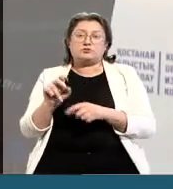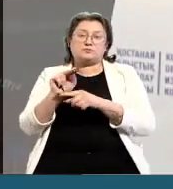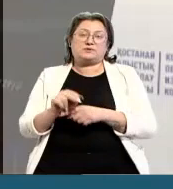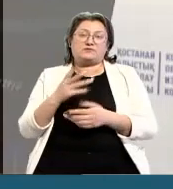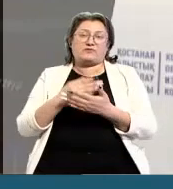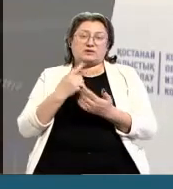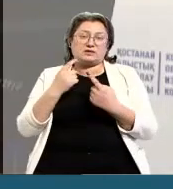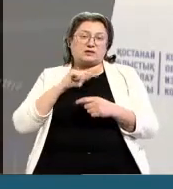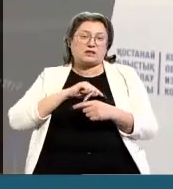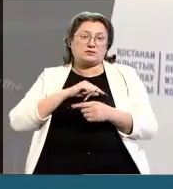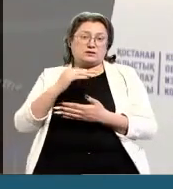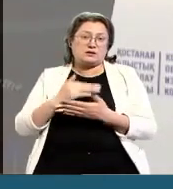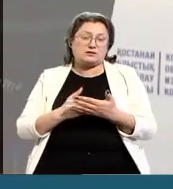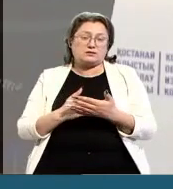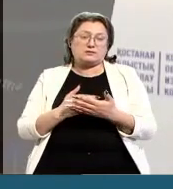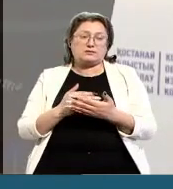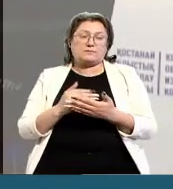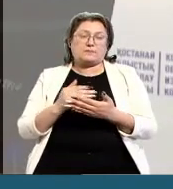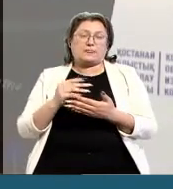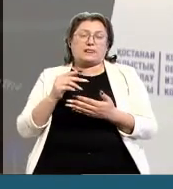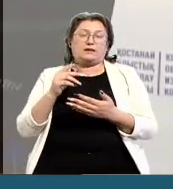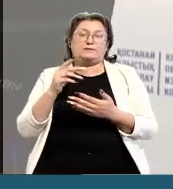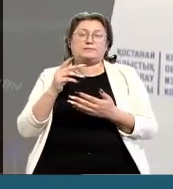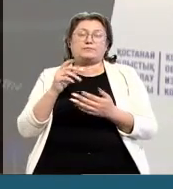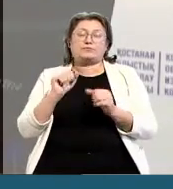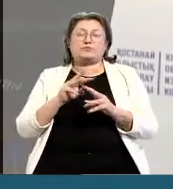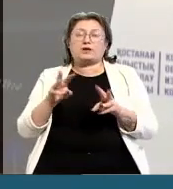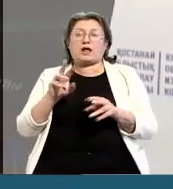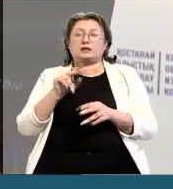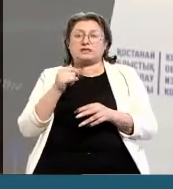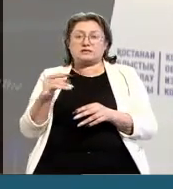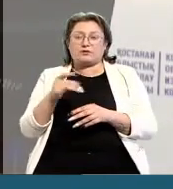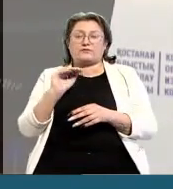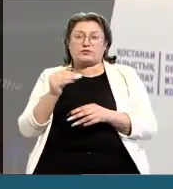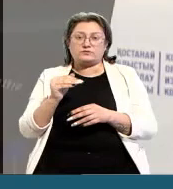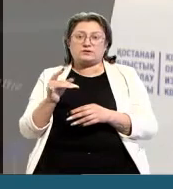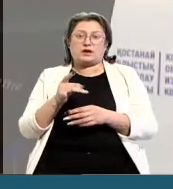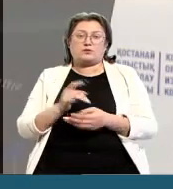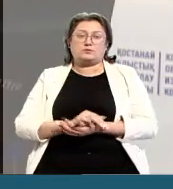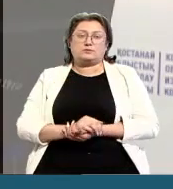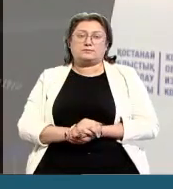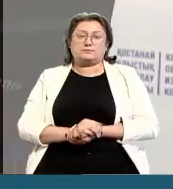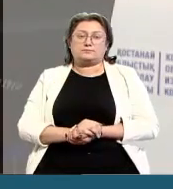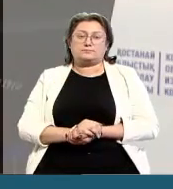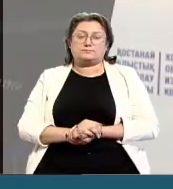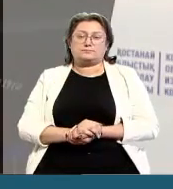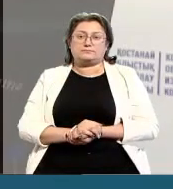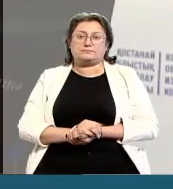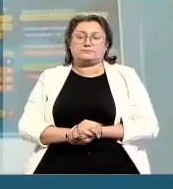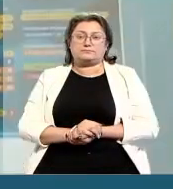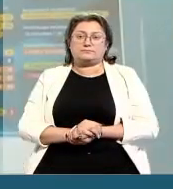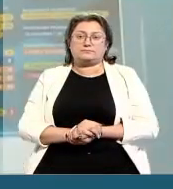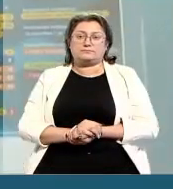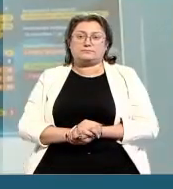ерекшелігі азаматтар, мысалы Алтынсарин ауданының әкімін Федоров ауданында сайлай алмайды. Олар тек аудан көлемінде ғана дауыс беруге